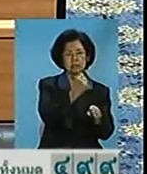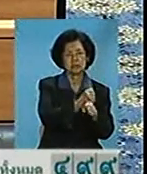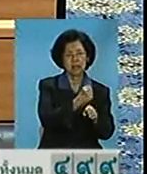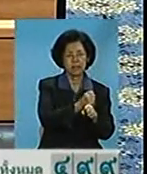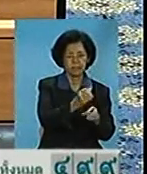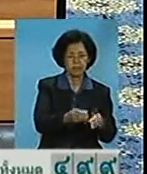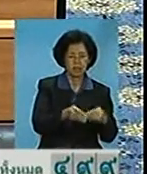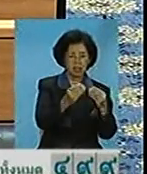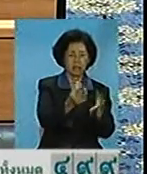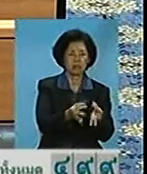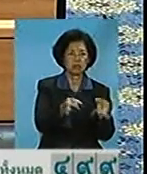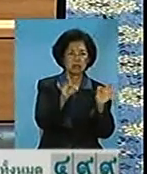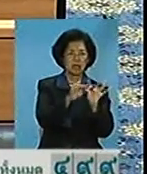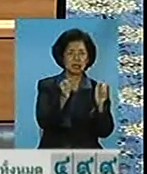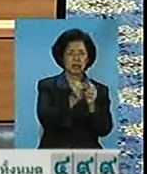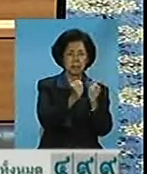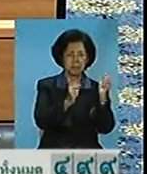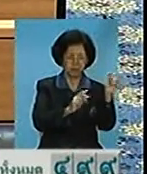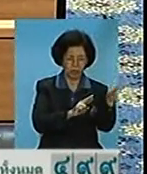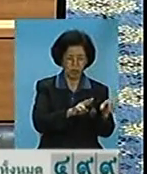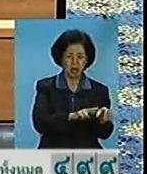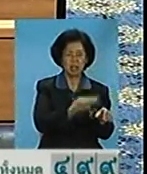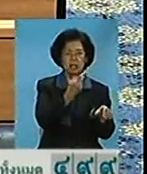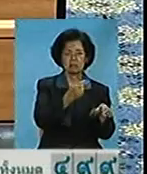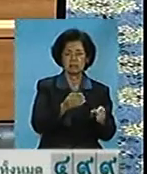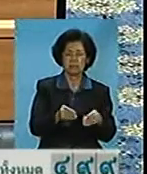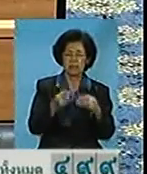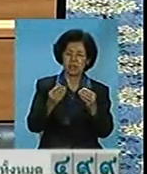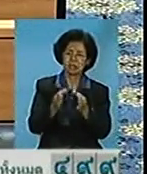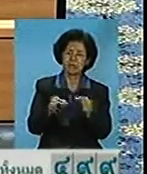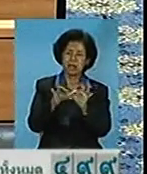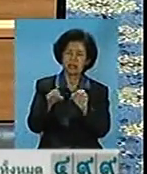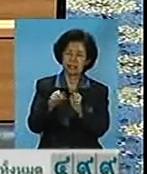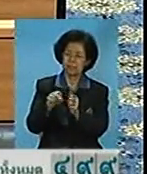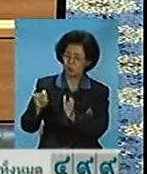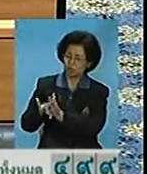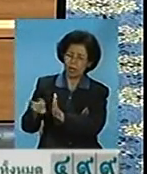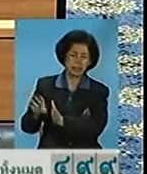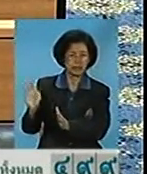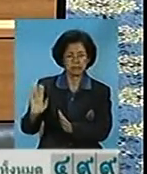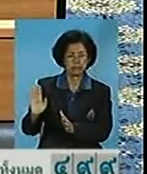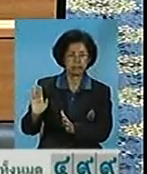คัญกับต้นน้ำหน่อยท่านอย่าให้ความสำคัญสำหรับปลายน้ำอย่างเดียวขอบคุณท่านประธานครับ